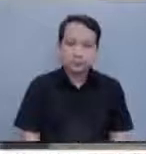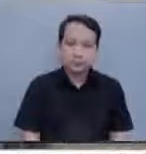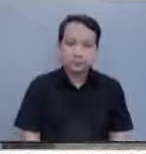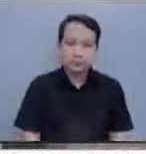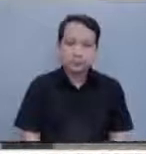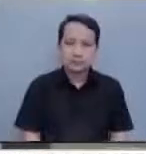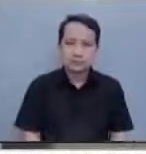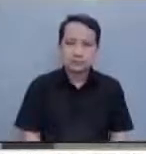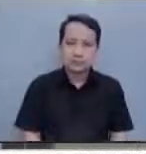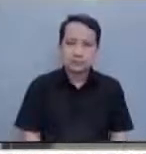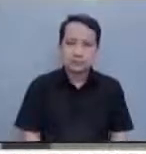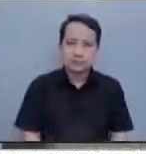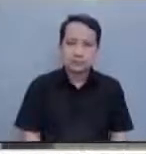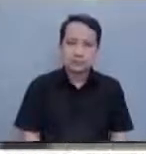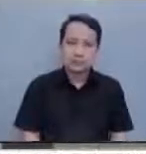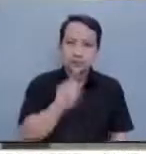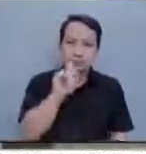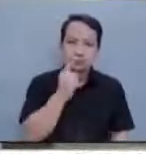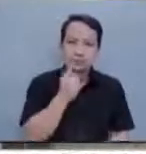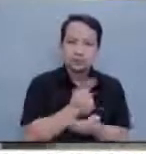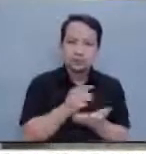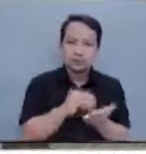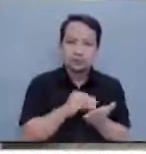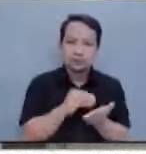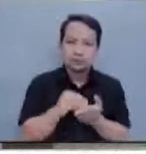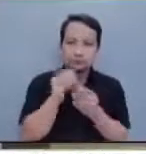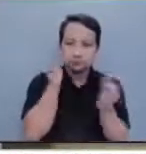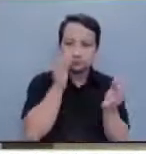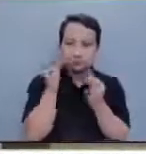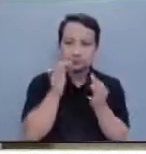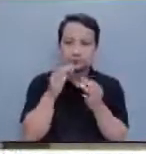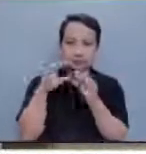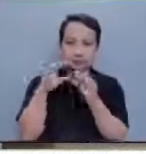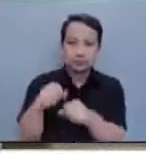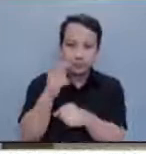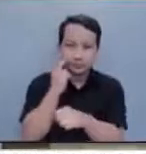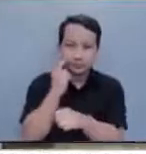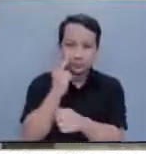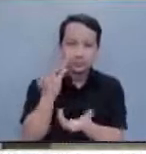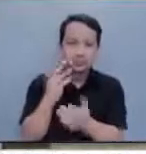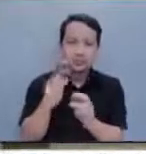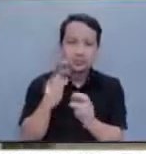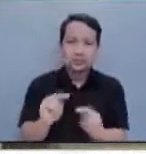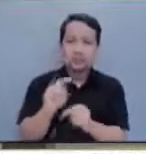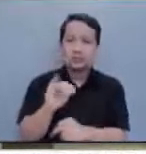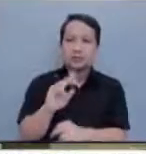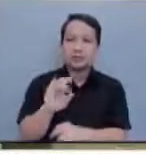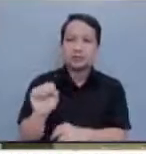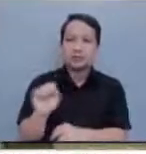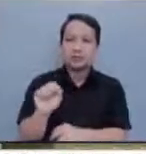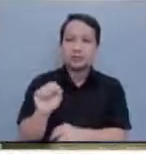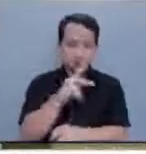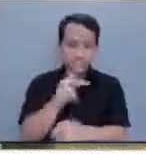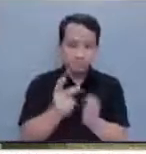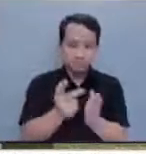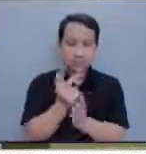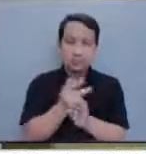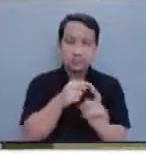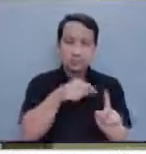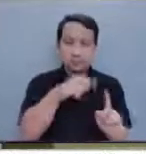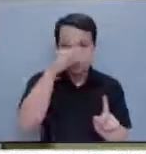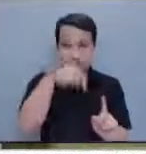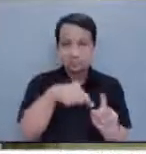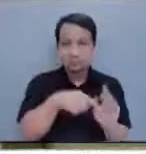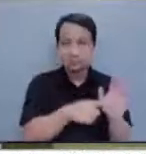Higit 1,000,000 pisong alagaan ang iniinalang Shabu na sabat sa Navotas City. Abang sa Pasig, isang menor de edad na lalaki ang